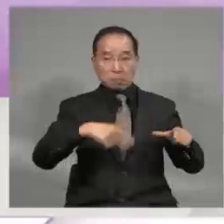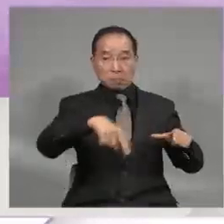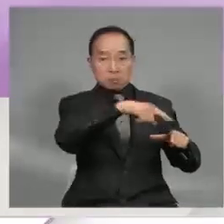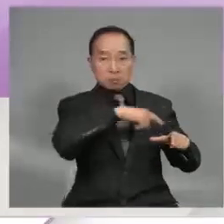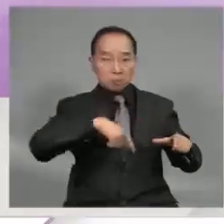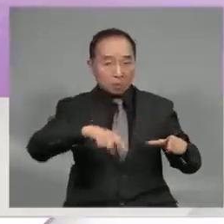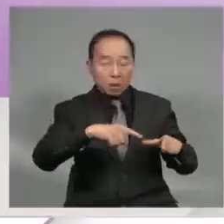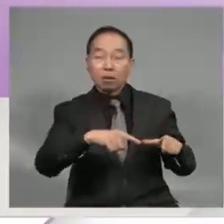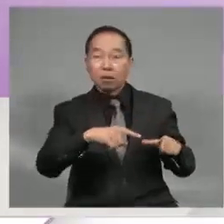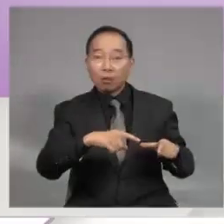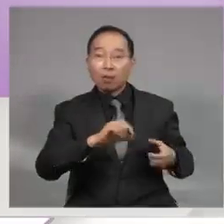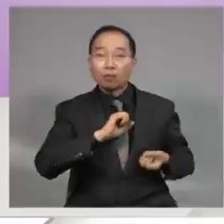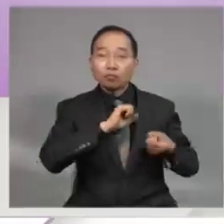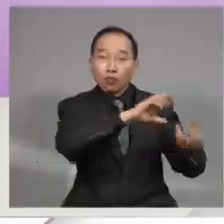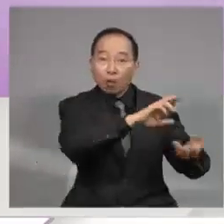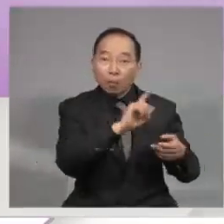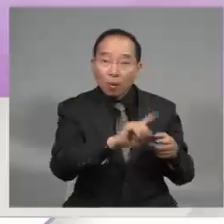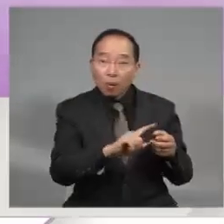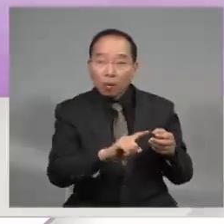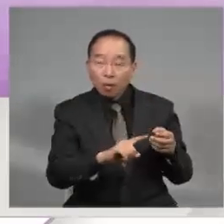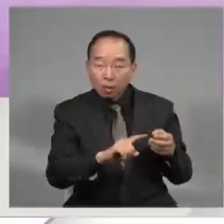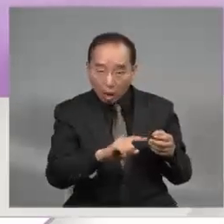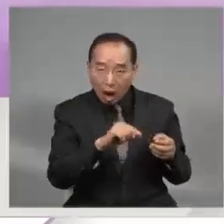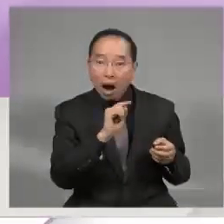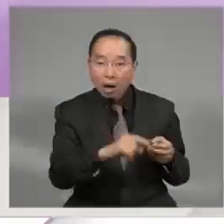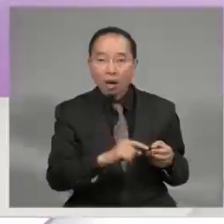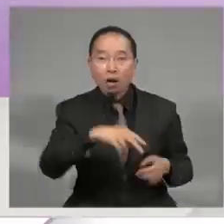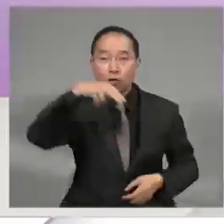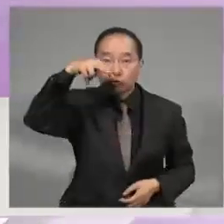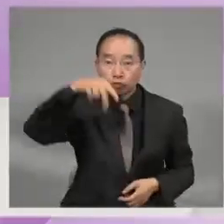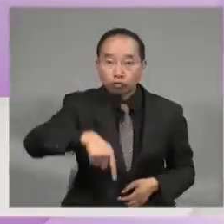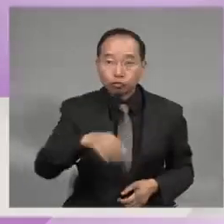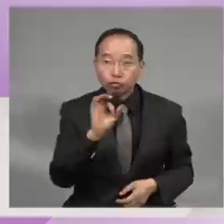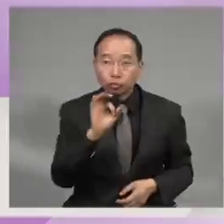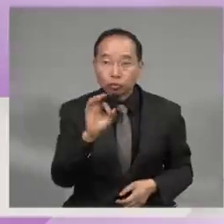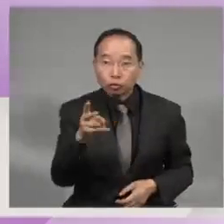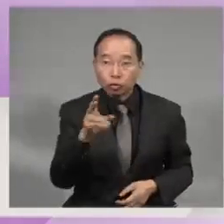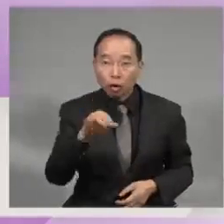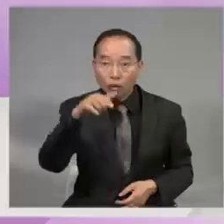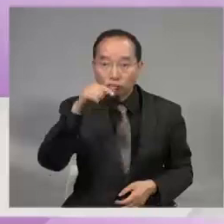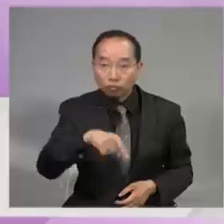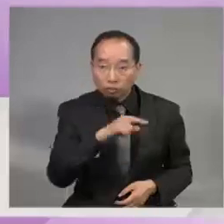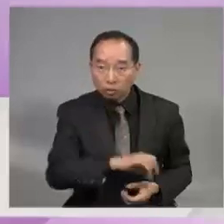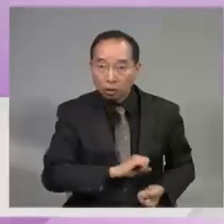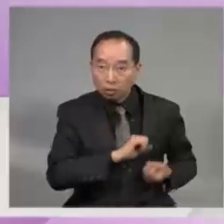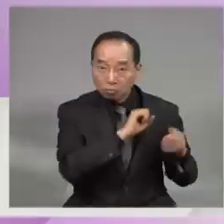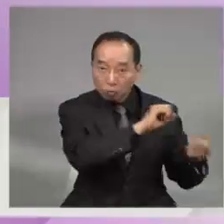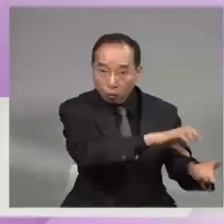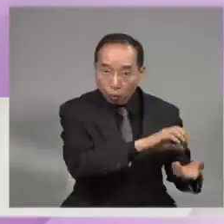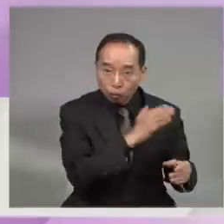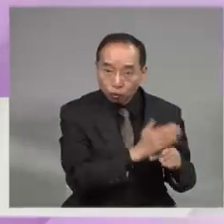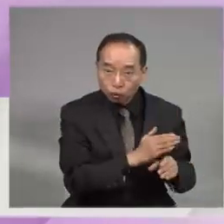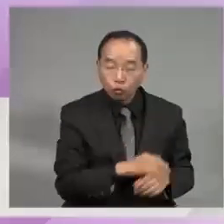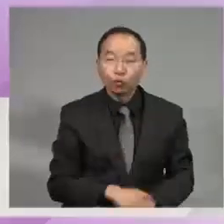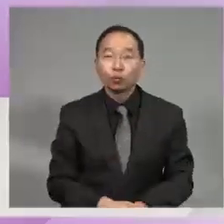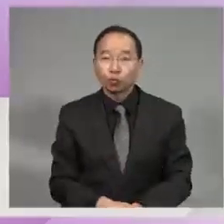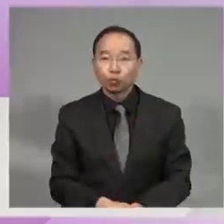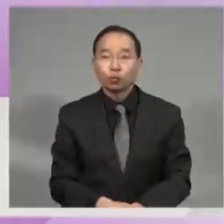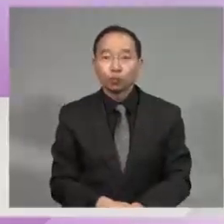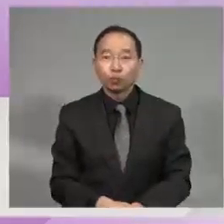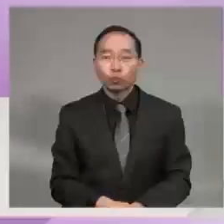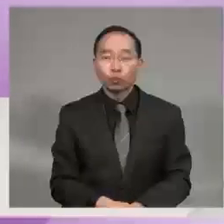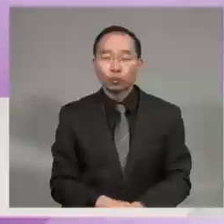수영구 선거관리위원회로 지금 관내 사전 투표함이 이송되고 있는데요. 네. 네. 야, 저희가